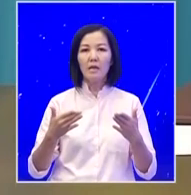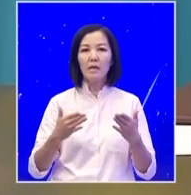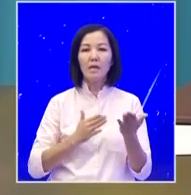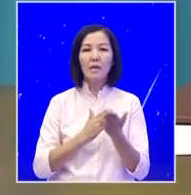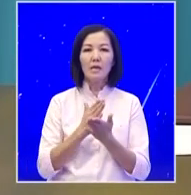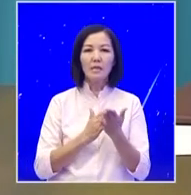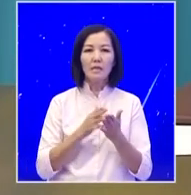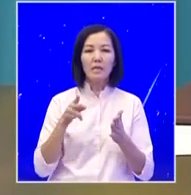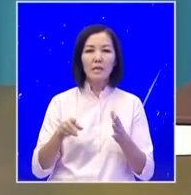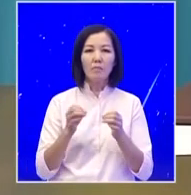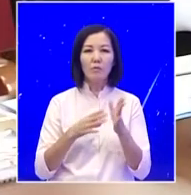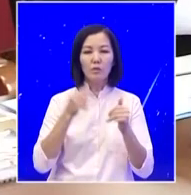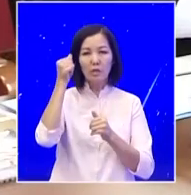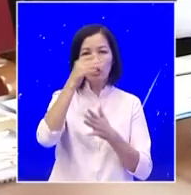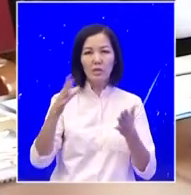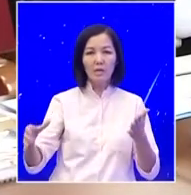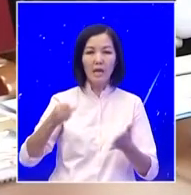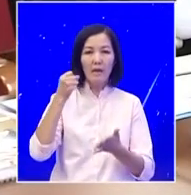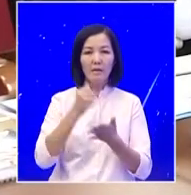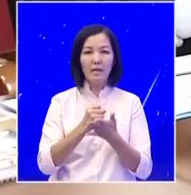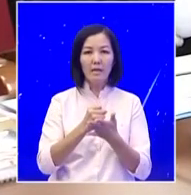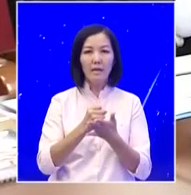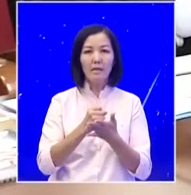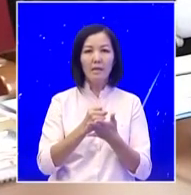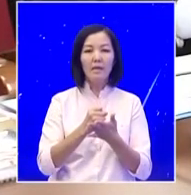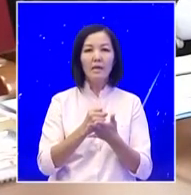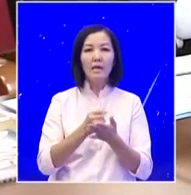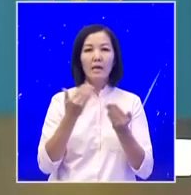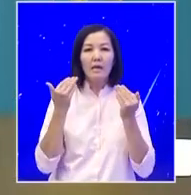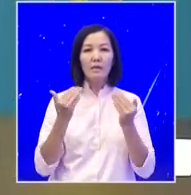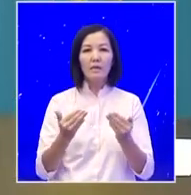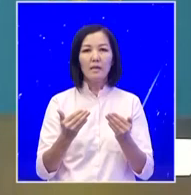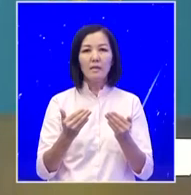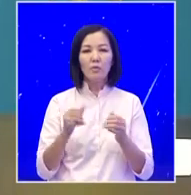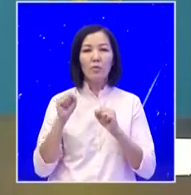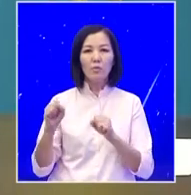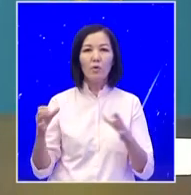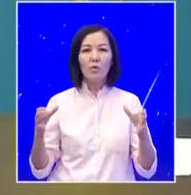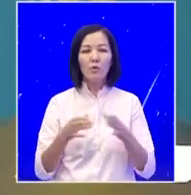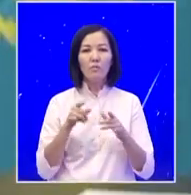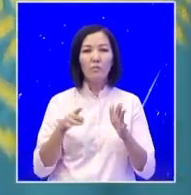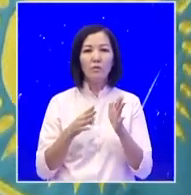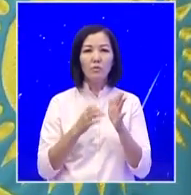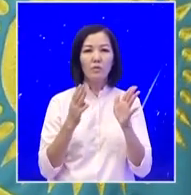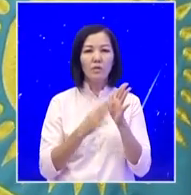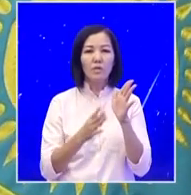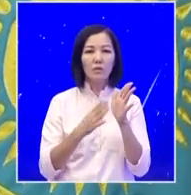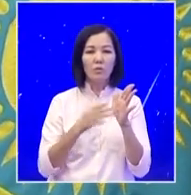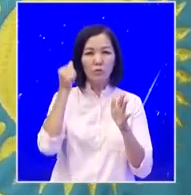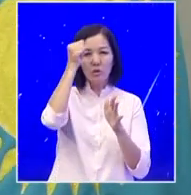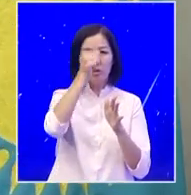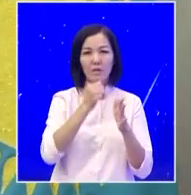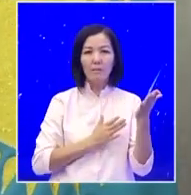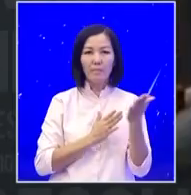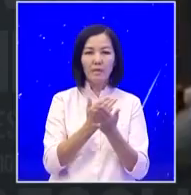қызметке 2018 жылы тағайындалған. Ерлан Сәткенұлы азаматтық қорғау органдарында 1989 жылдан бері қызмет